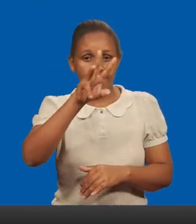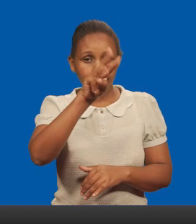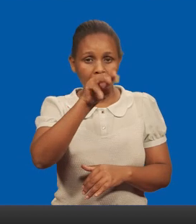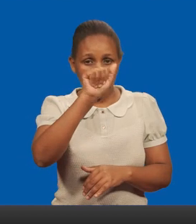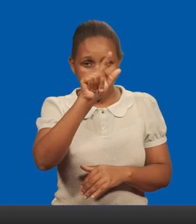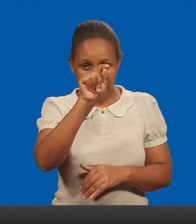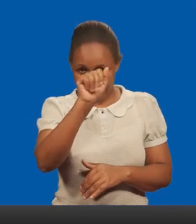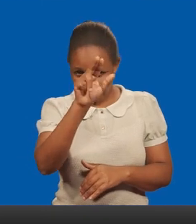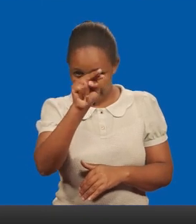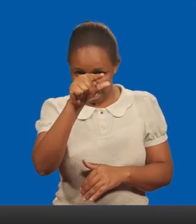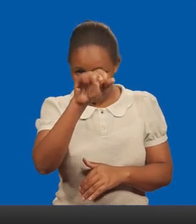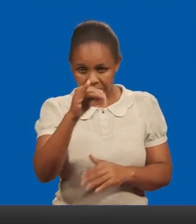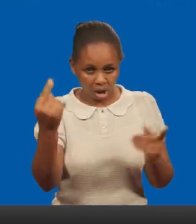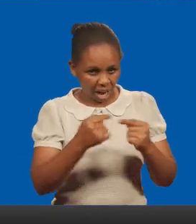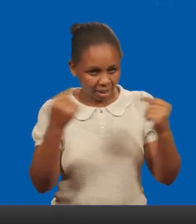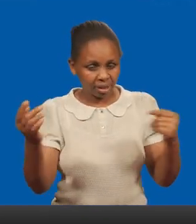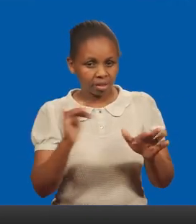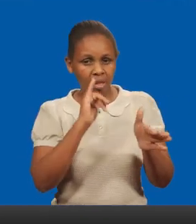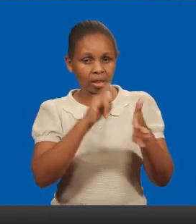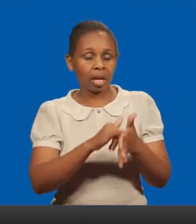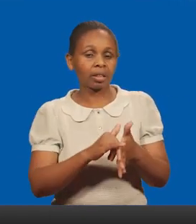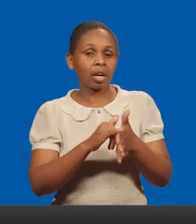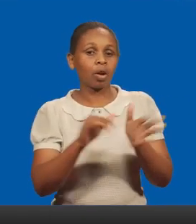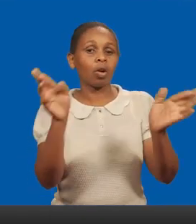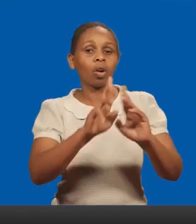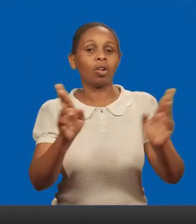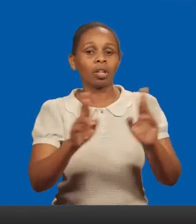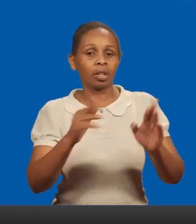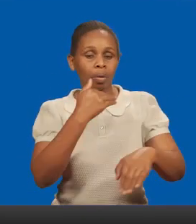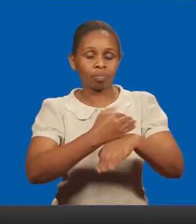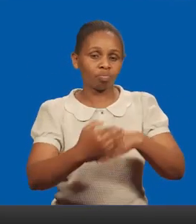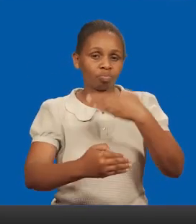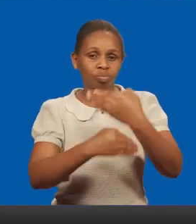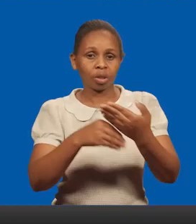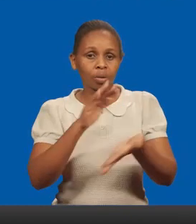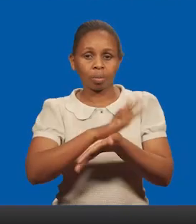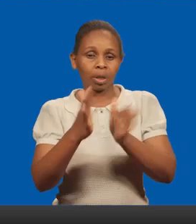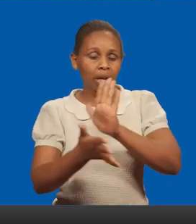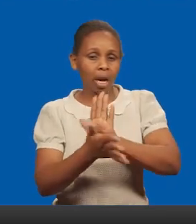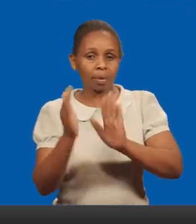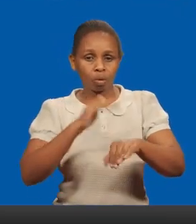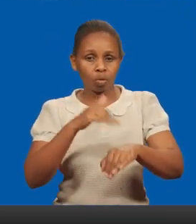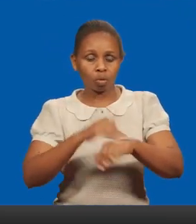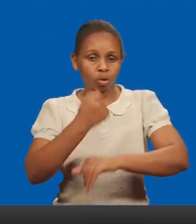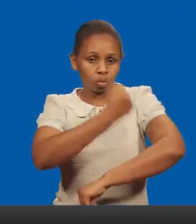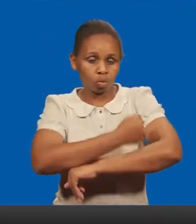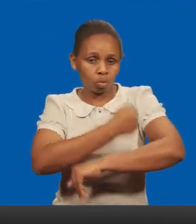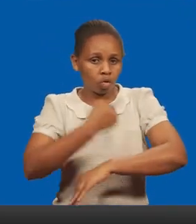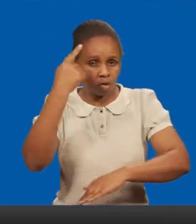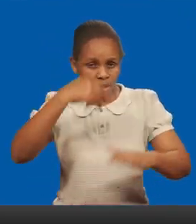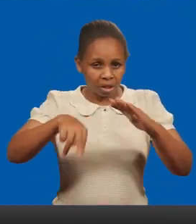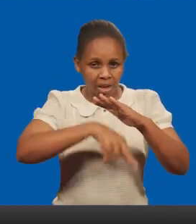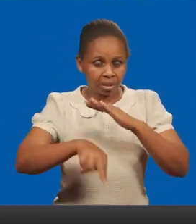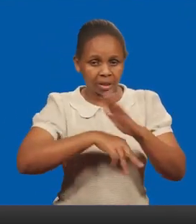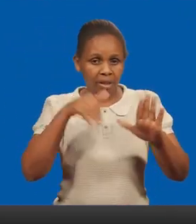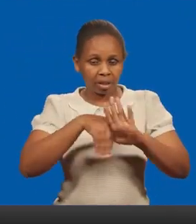Governor Paul Kimani wa Matangi amekuwa wa kwanza kupinga pendekezo hilo akisema tayari ameweka mikakati kamili ya kuboresha shule na masomo